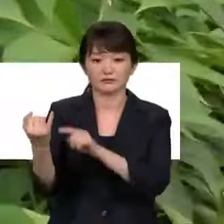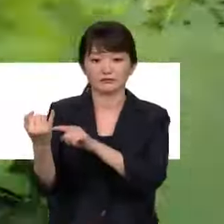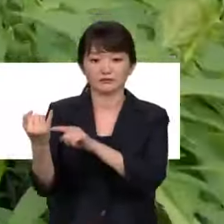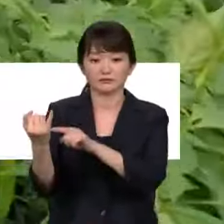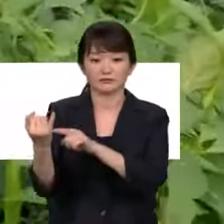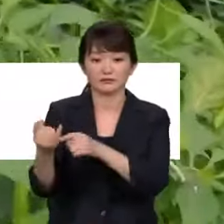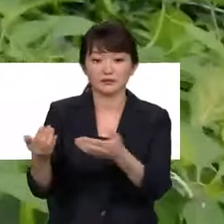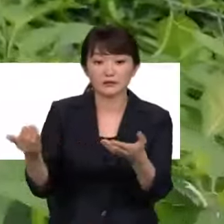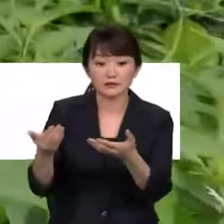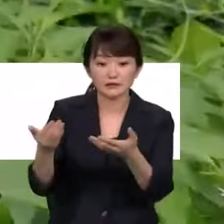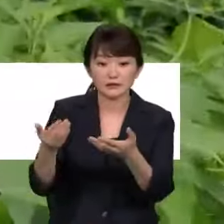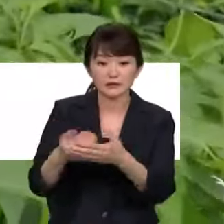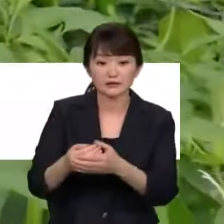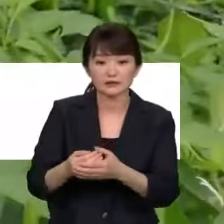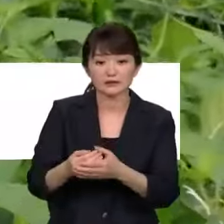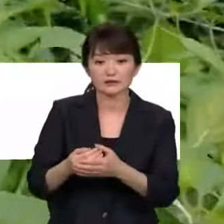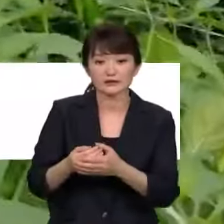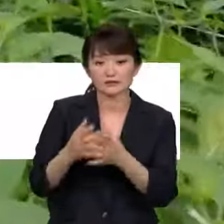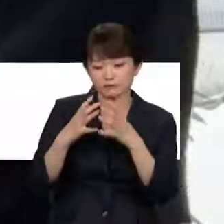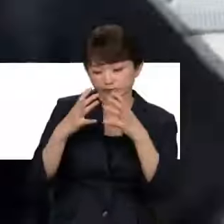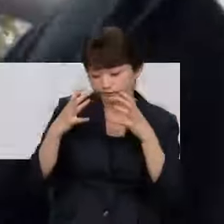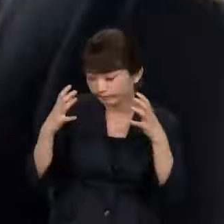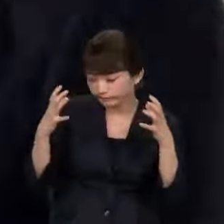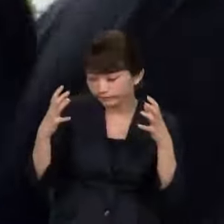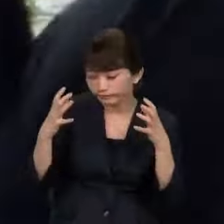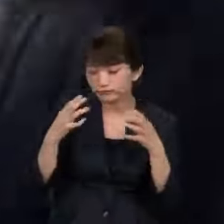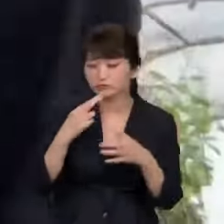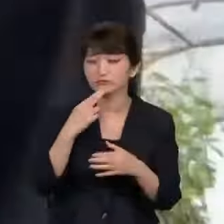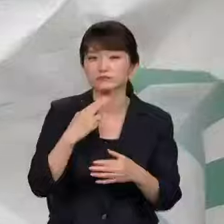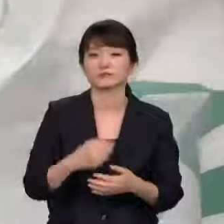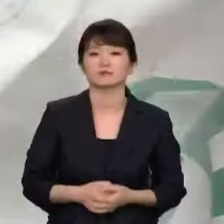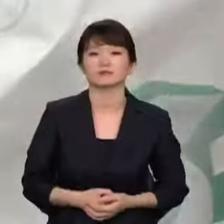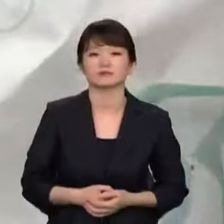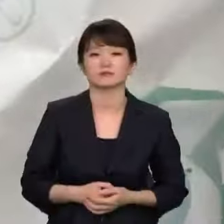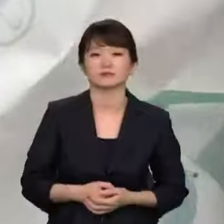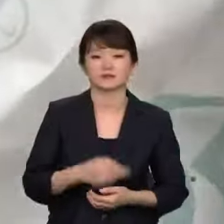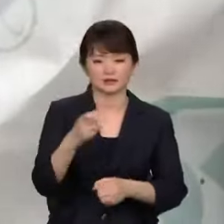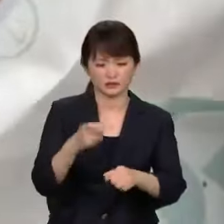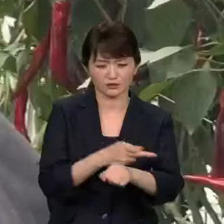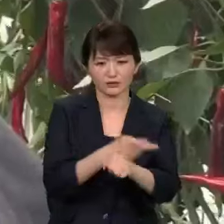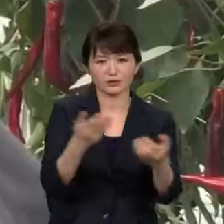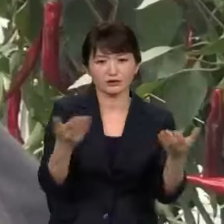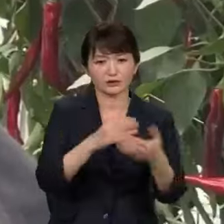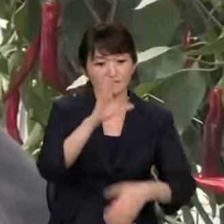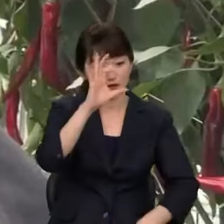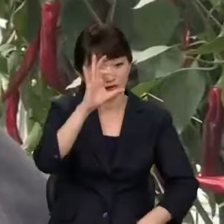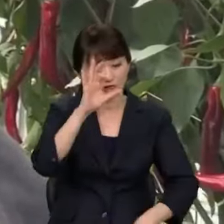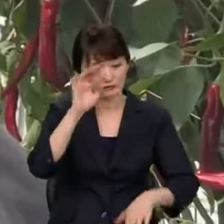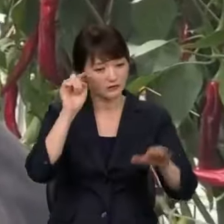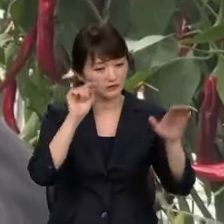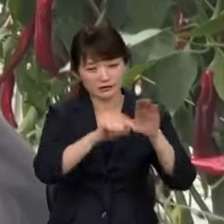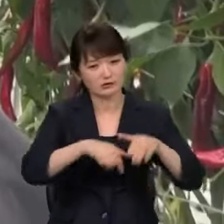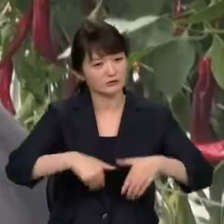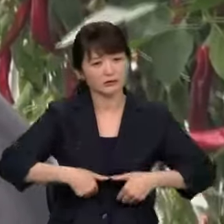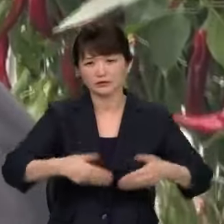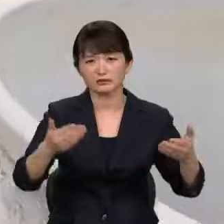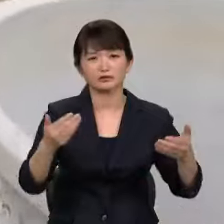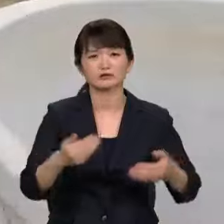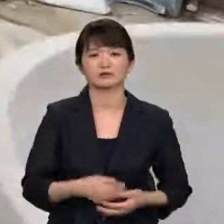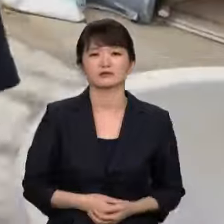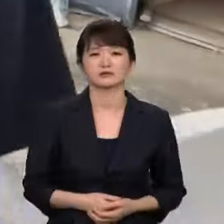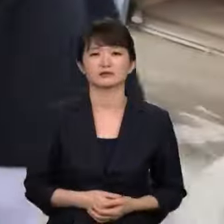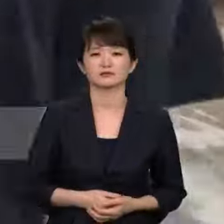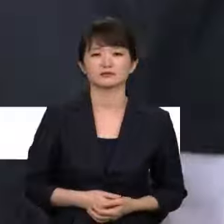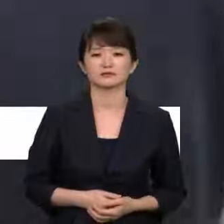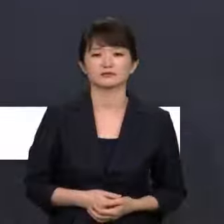이렇게 일하면 살찔 틈이 없으시다고. 꼬박 12시간을 일하는데 화장실은 갈 필요가 없습니다. 왜?